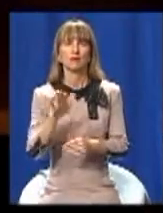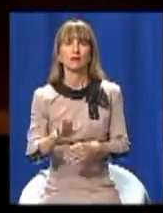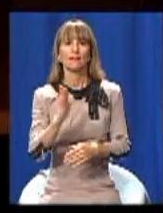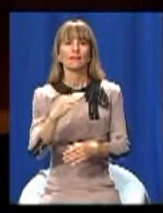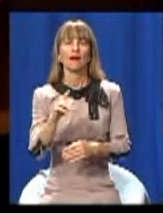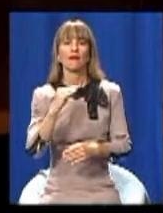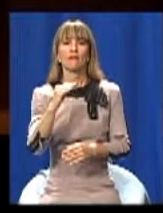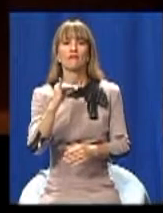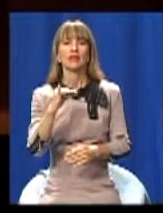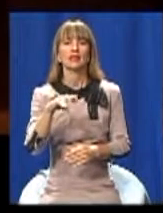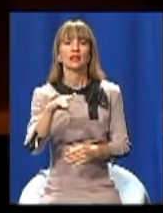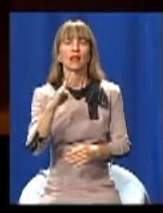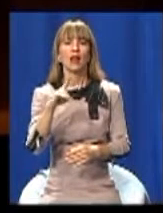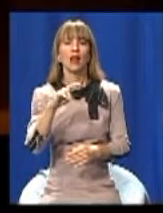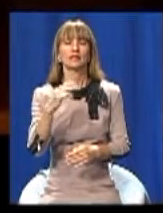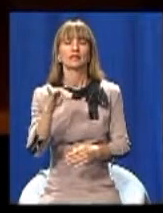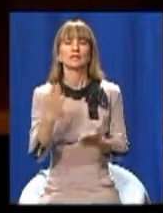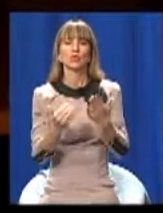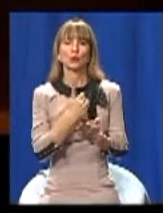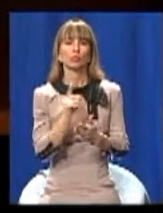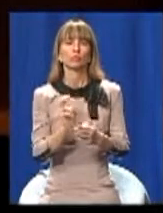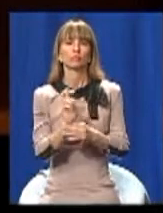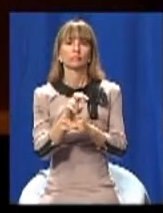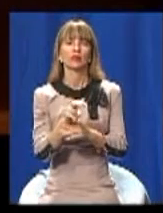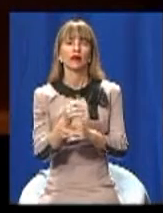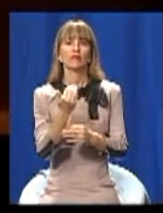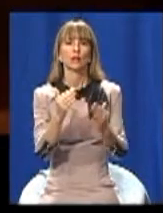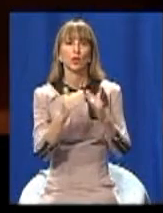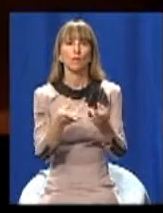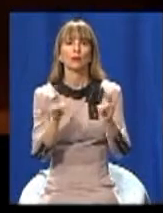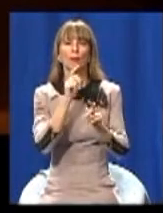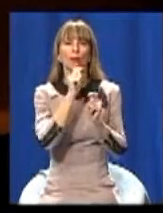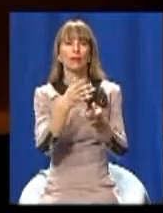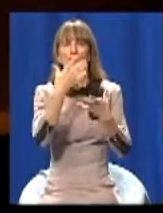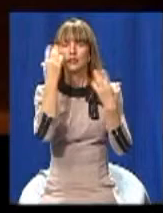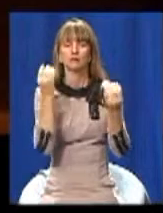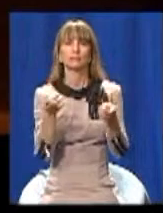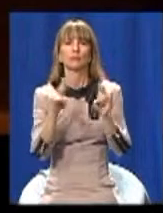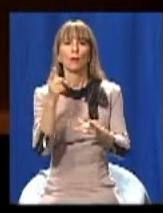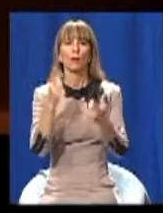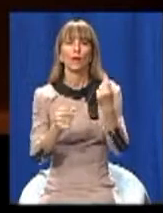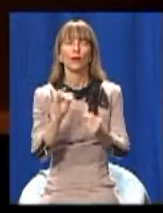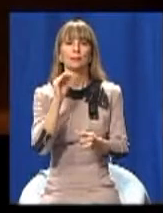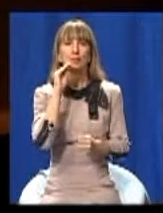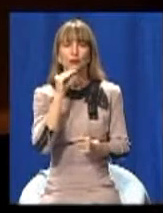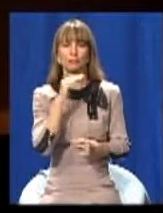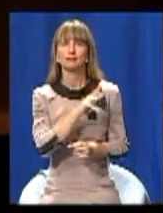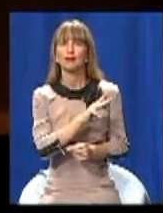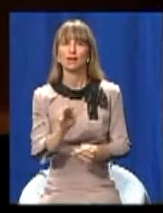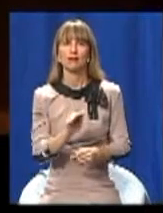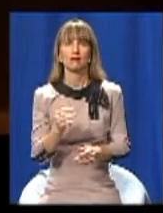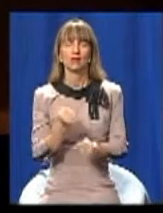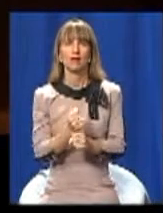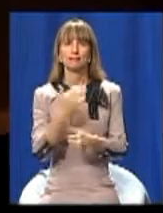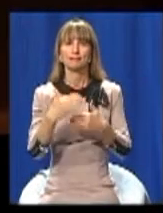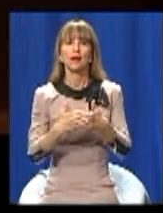Якщо ви хочете, щоб Санта-Клаус завітав до вашого будинку і залишив вам подарунки, не забудьте залишити для нього молоко і печиво. Мільйони дітей роблять це